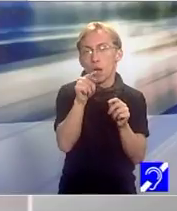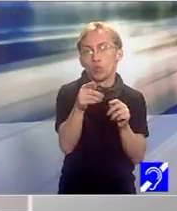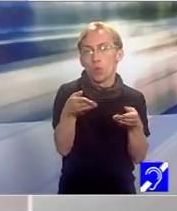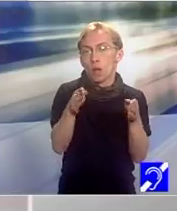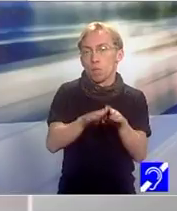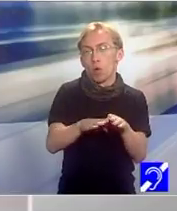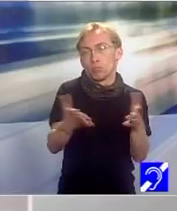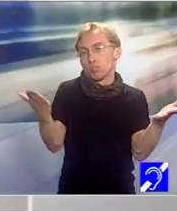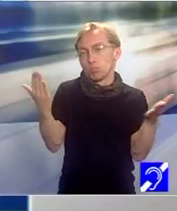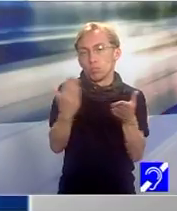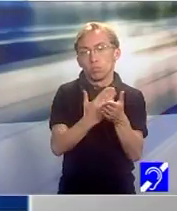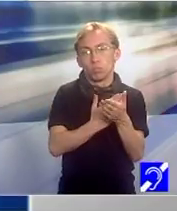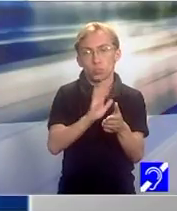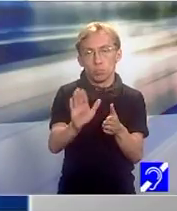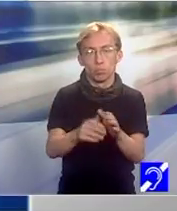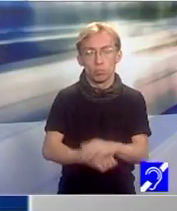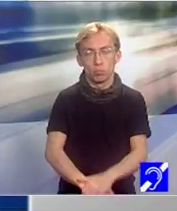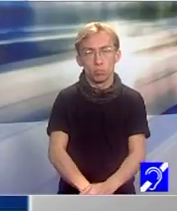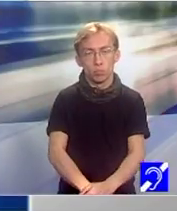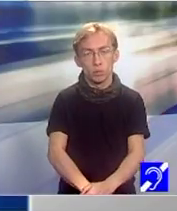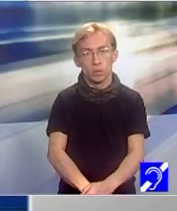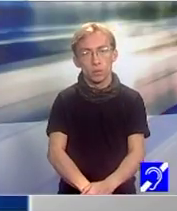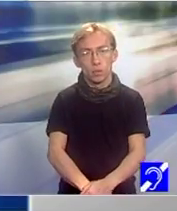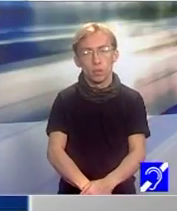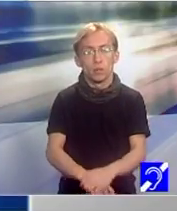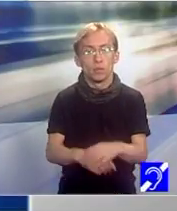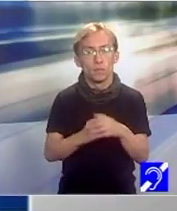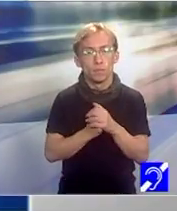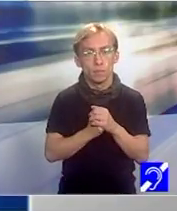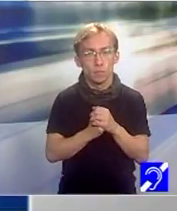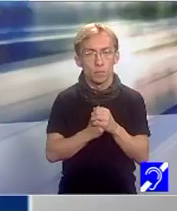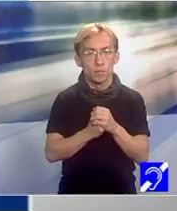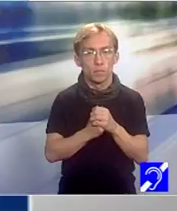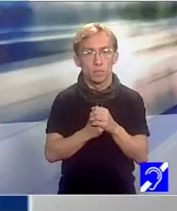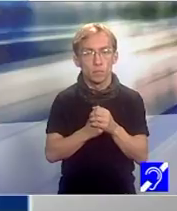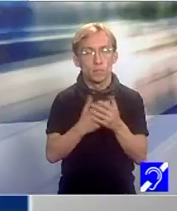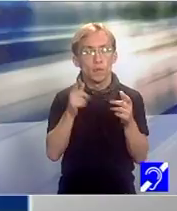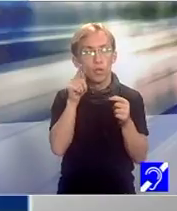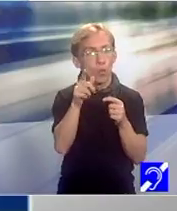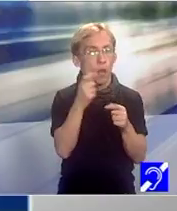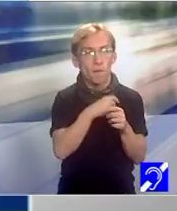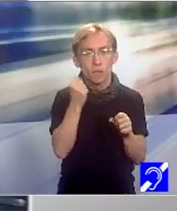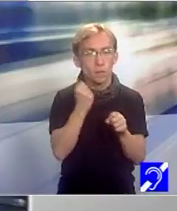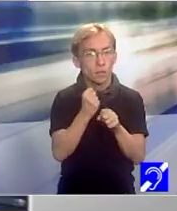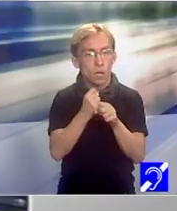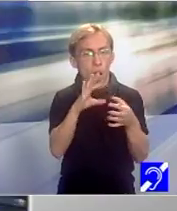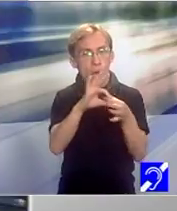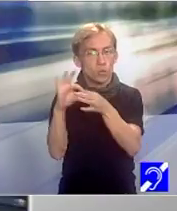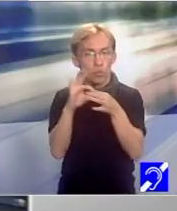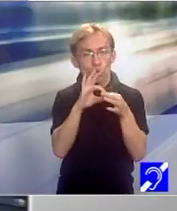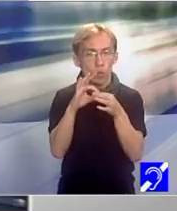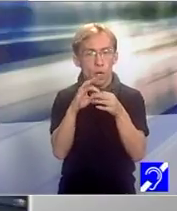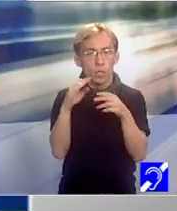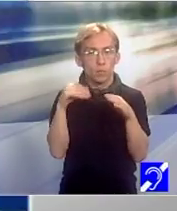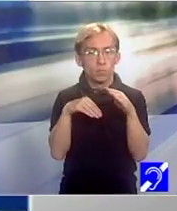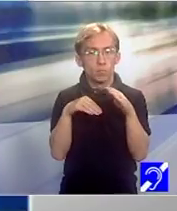este. Zeci, poate sute de interpelări pe care le-ai făcut în nume personal, dar și în numele Asociației Suport